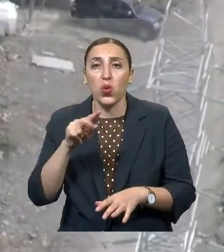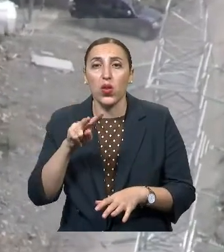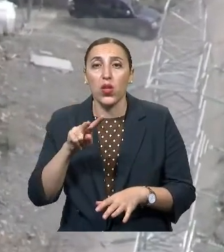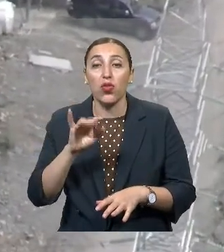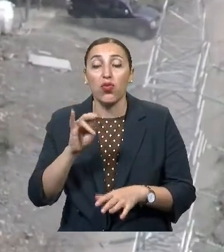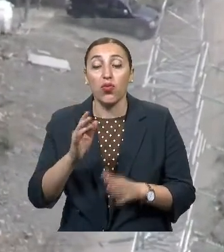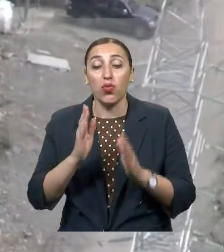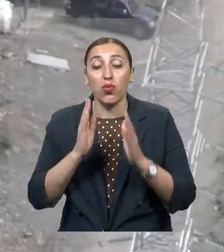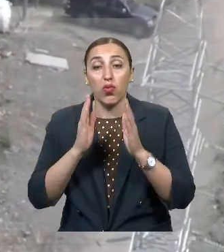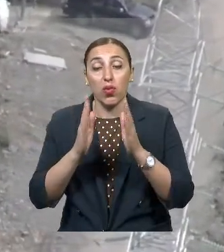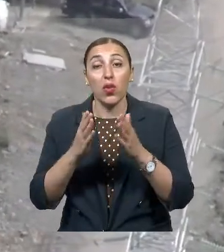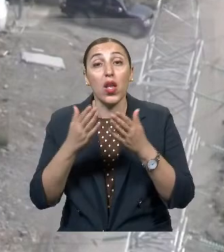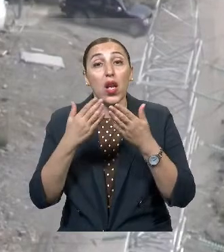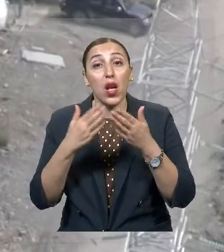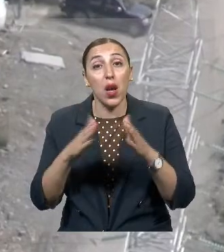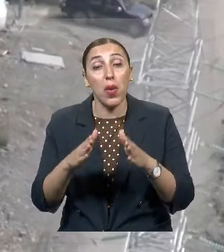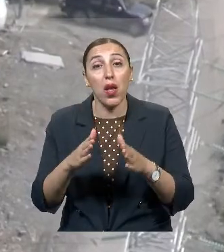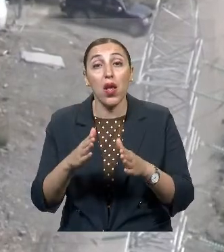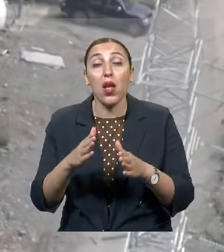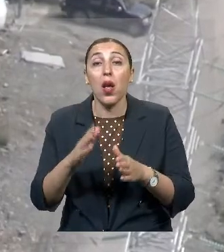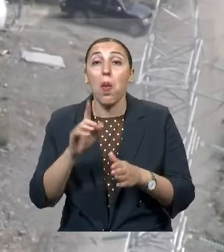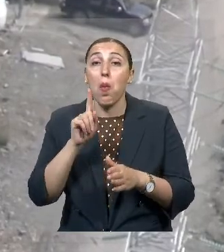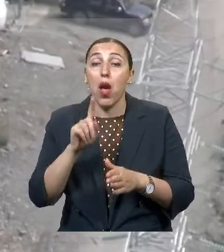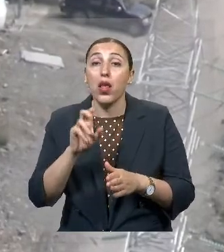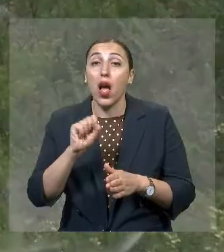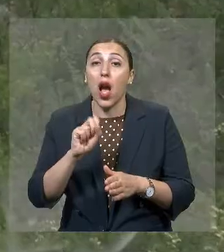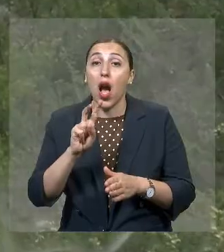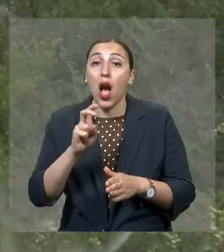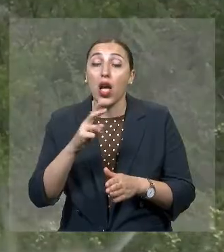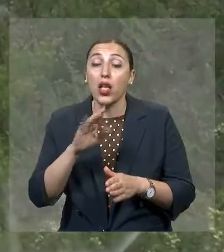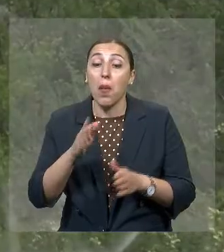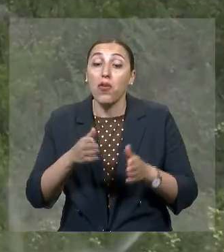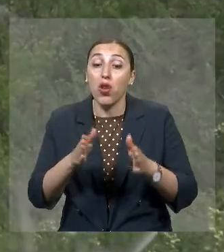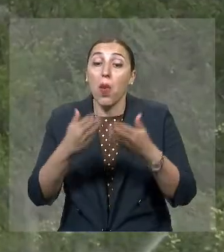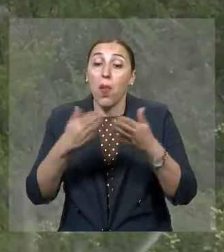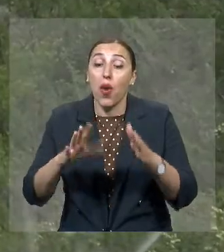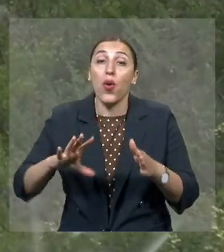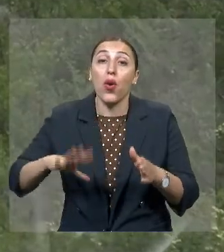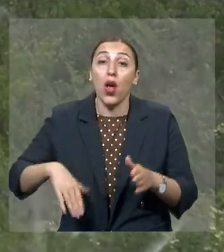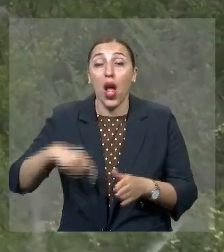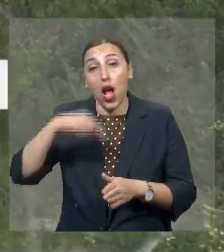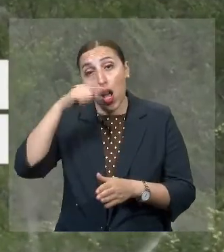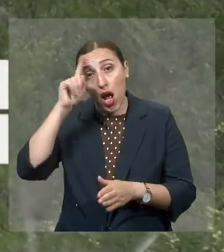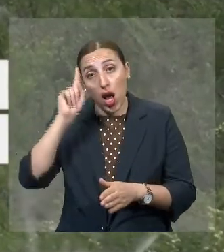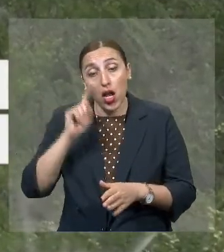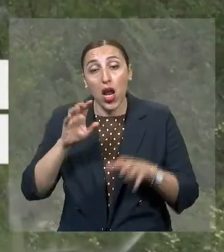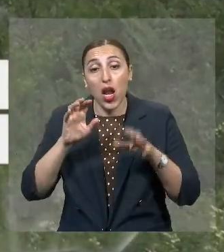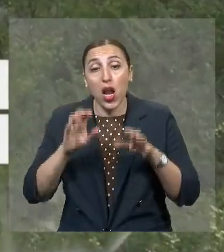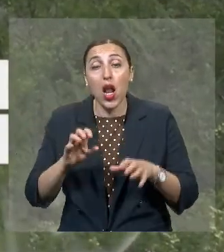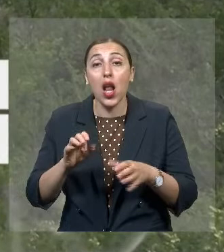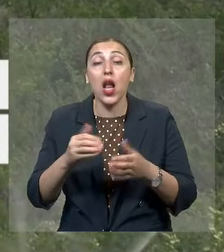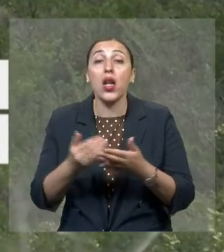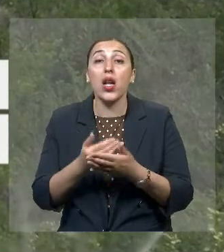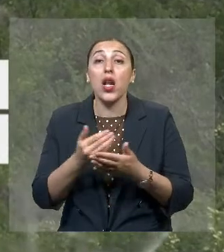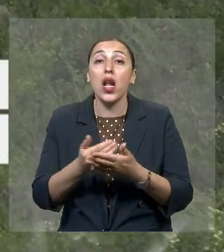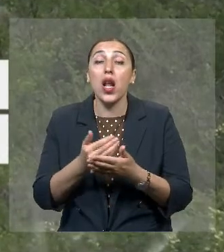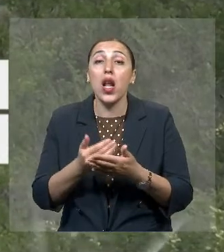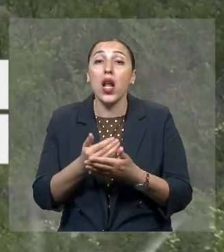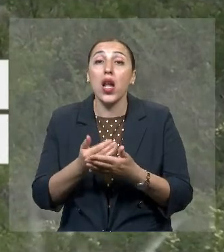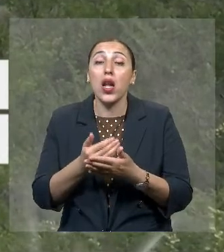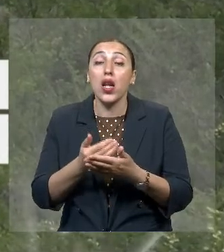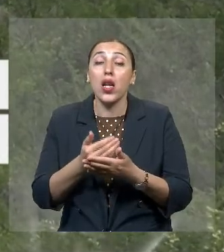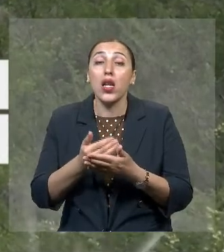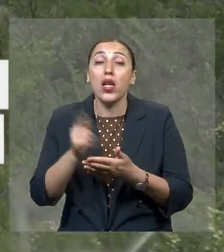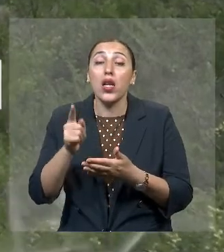Լաչինով անցնող ճանապարհը կբացվի միայն Աղդամի ճանապարհի գործարկումից հետո։ Ադրբեջանի նախագահի մամուլի ծառայության հաղորդագրության